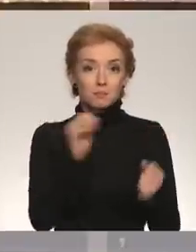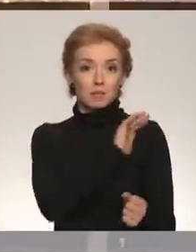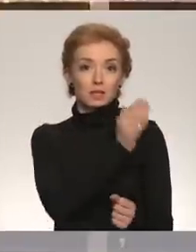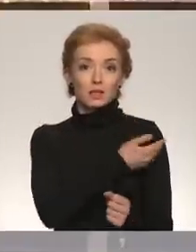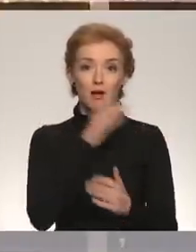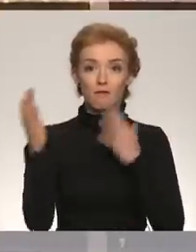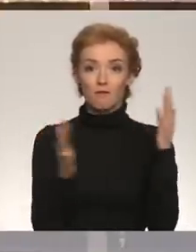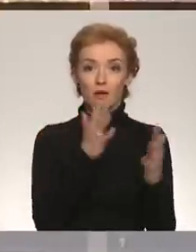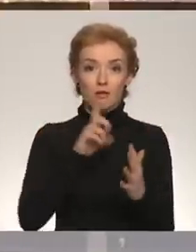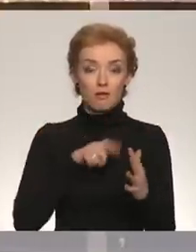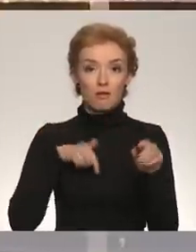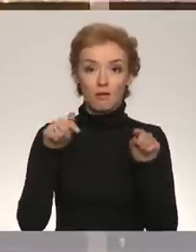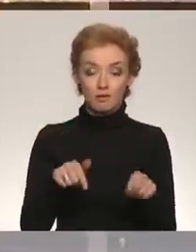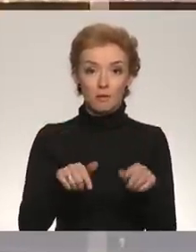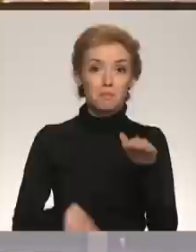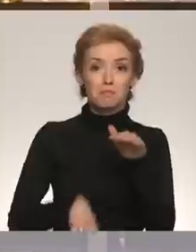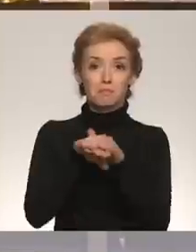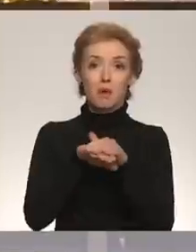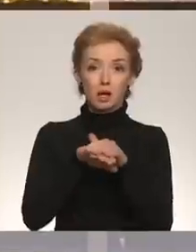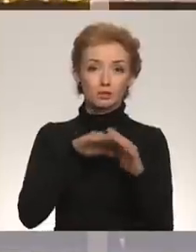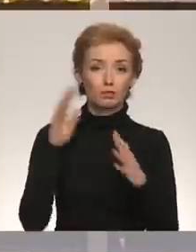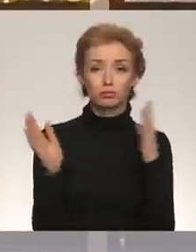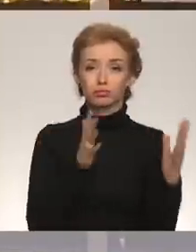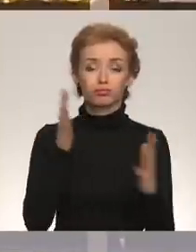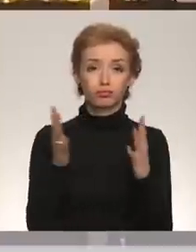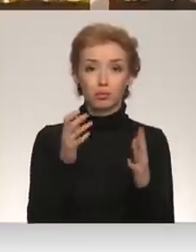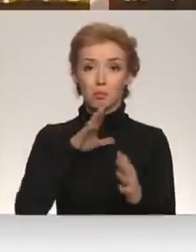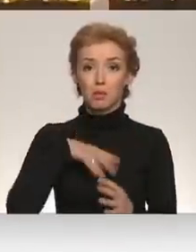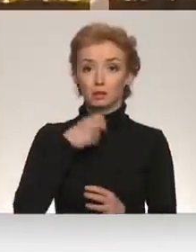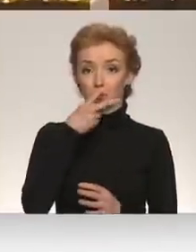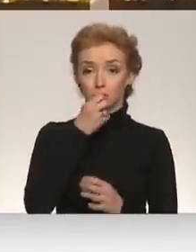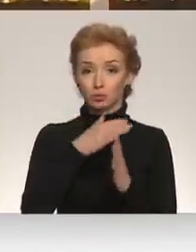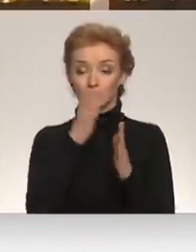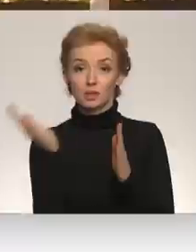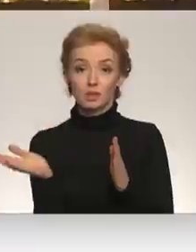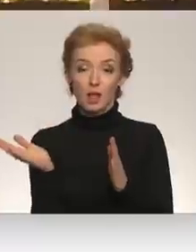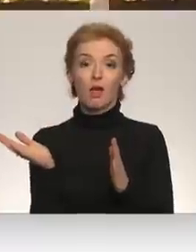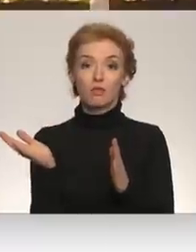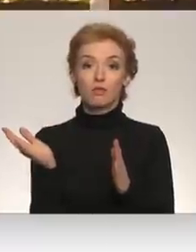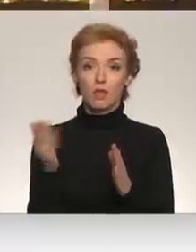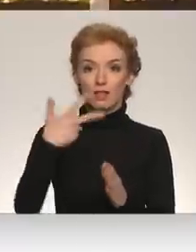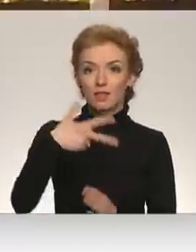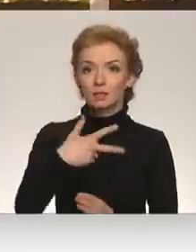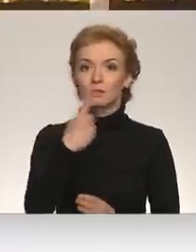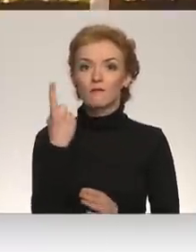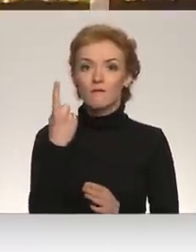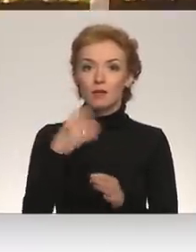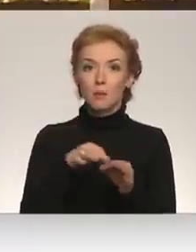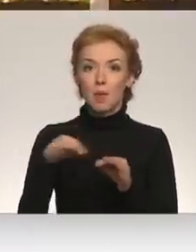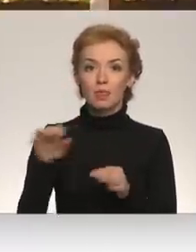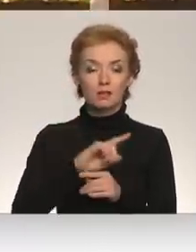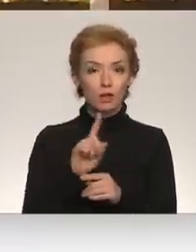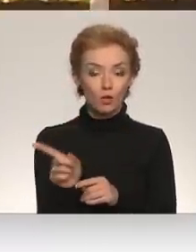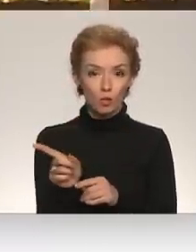Latviju. Maksimālo spēku tā sasniedz šo pēcpusdienu, kad Liepājā reģistrēts vēja ātrums 31 metrus